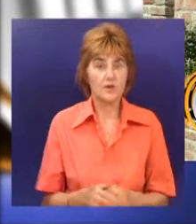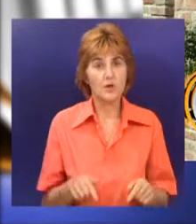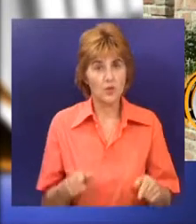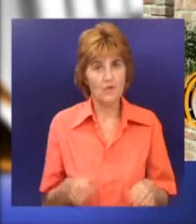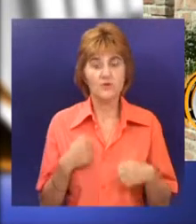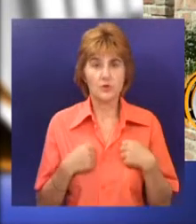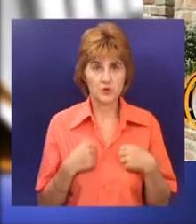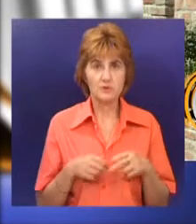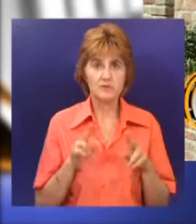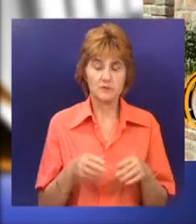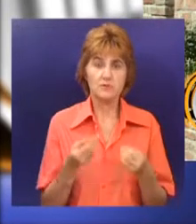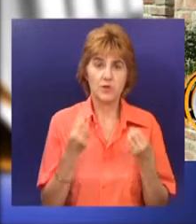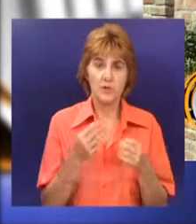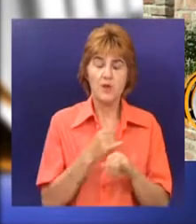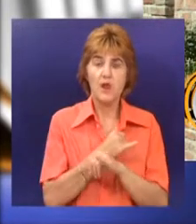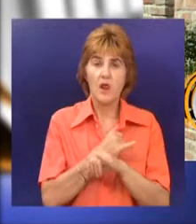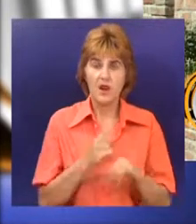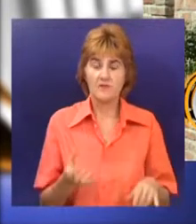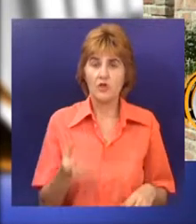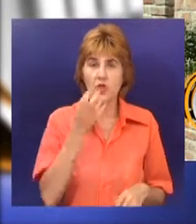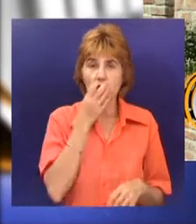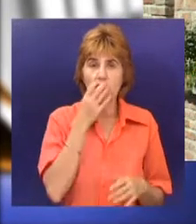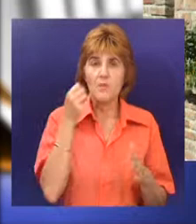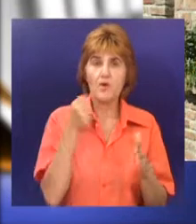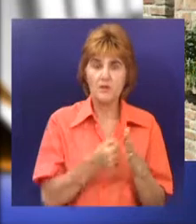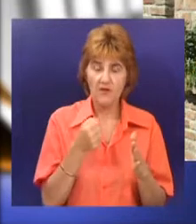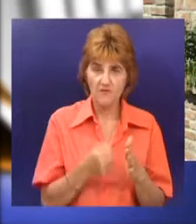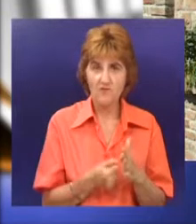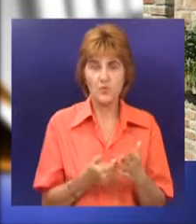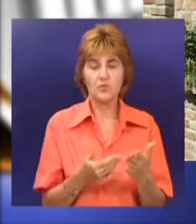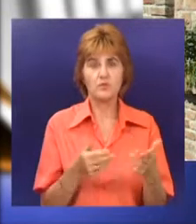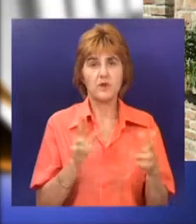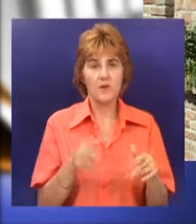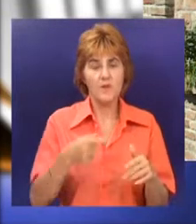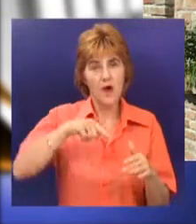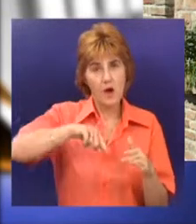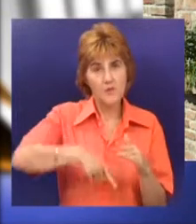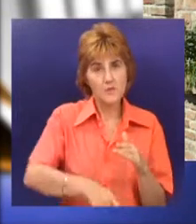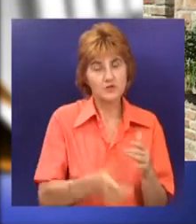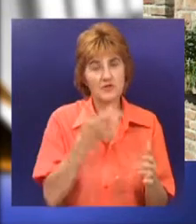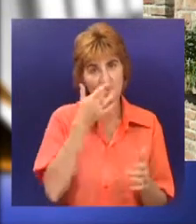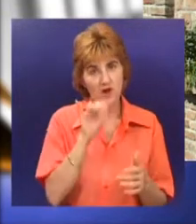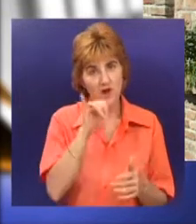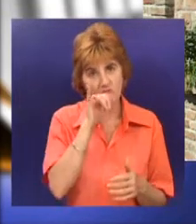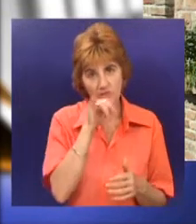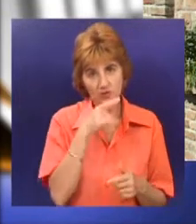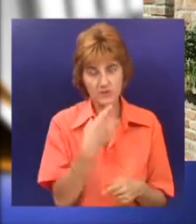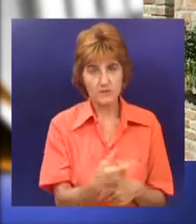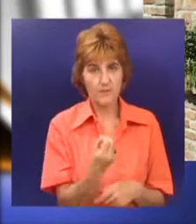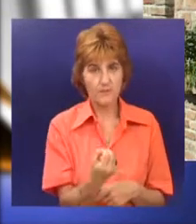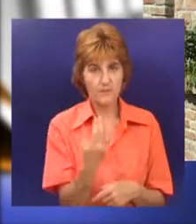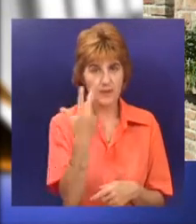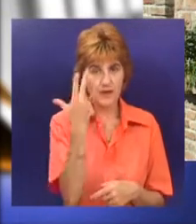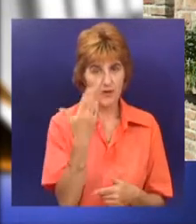regionu imate već relativno razvijenu primjenu toplotnih pumpi voda-voda, znači da se koristi podzemna voda za